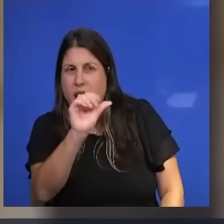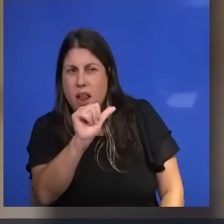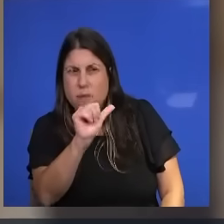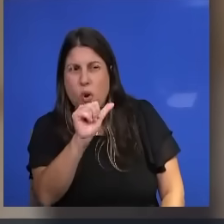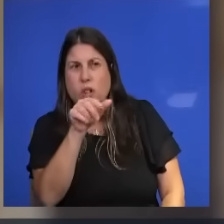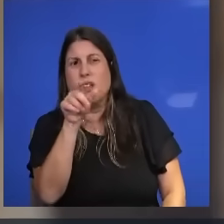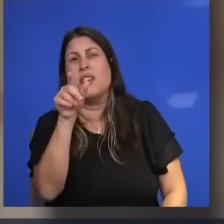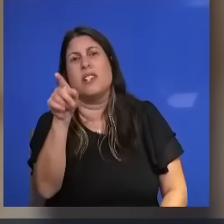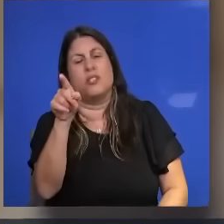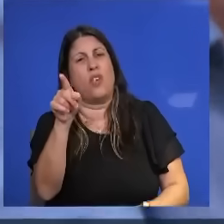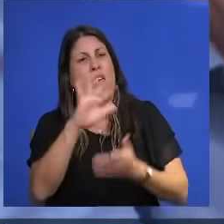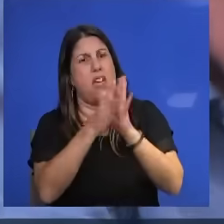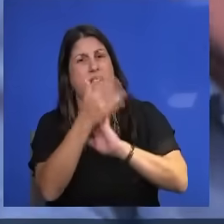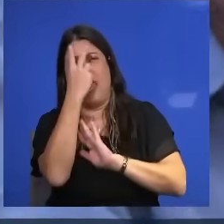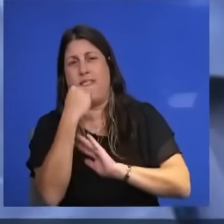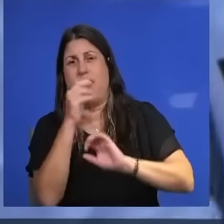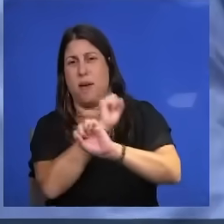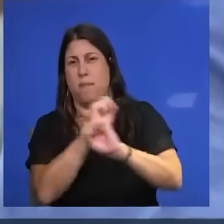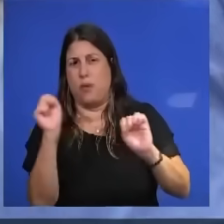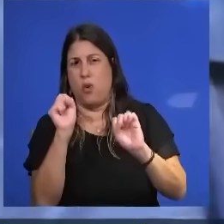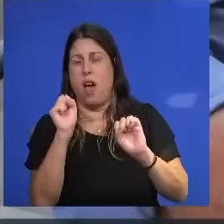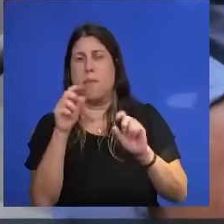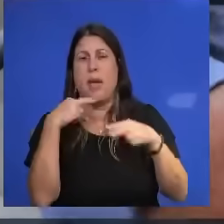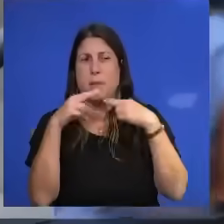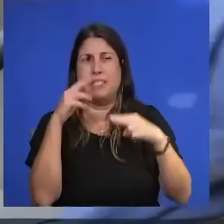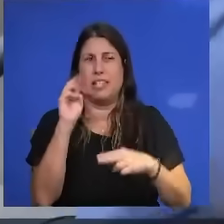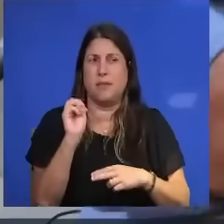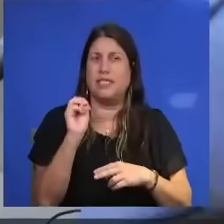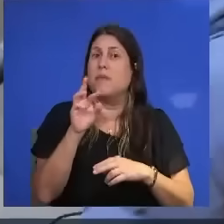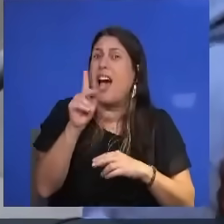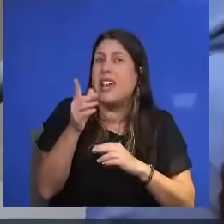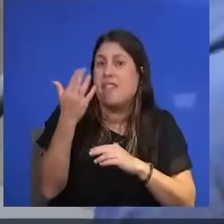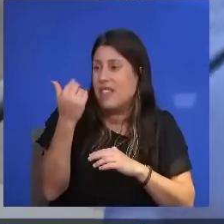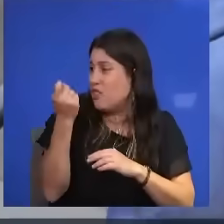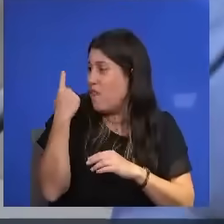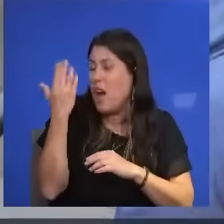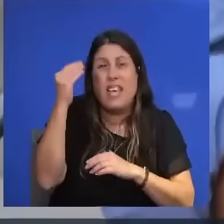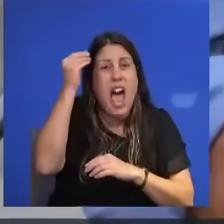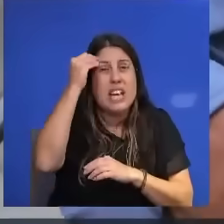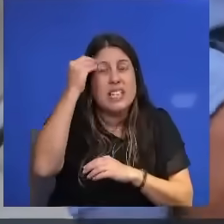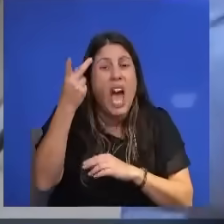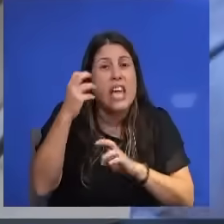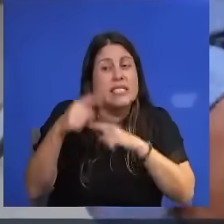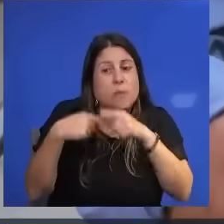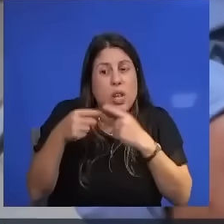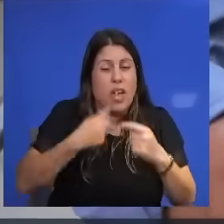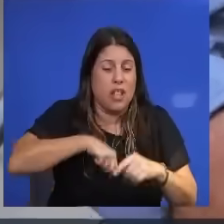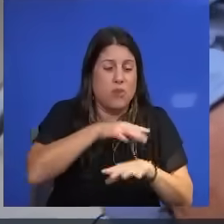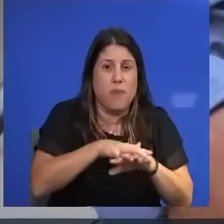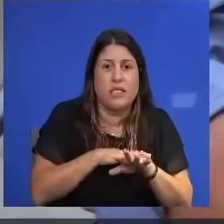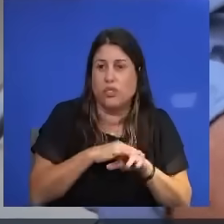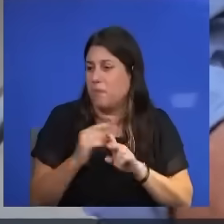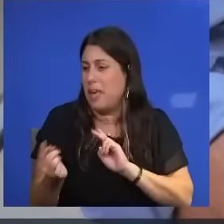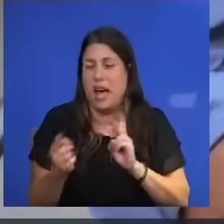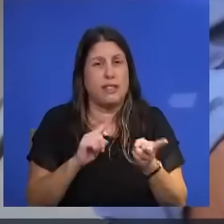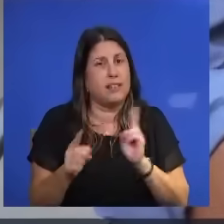ממקסים. רק לפני כשבועיים זה היה, אז קרה ה-20. את יודעת, אנחנו מרגישים אחד את השני, אנחנו לא צריכים לדבר יותר